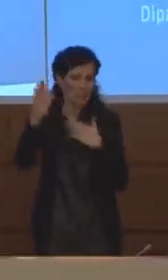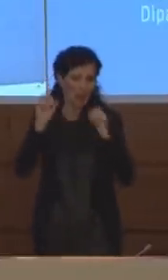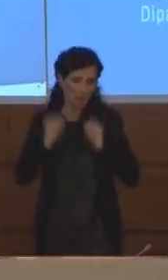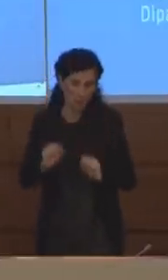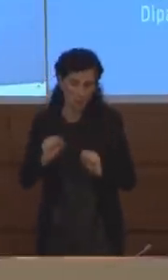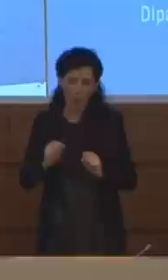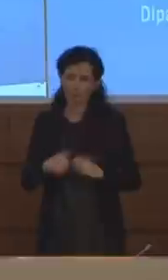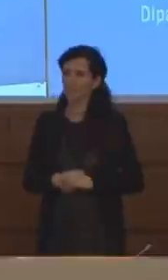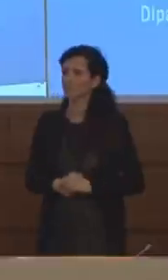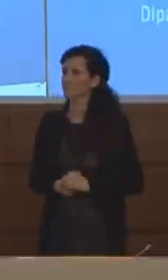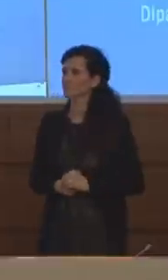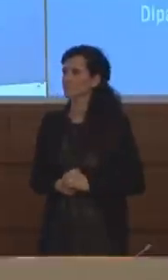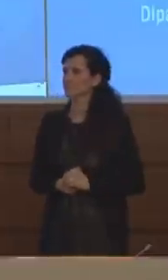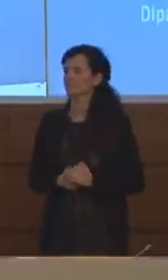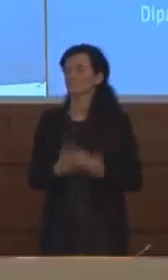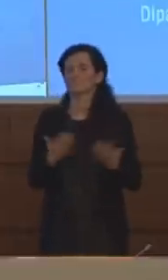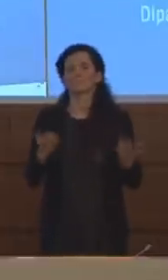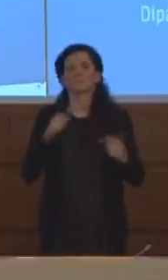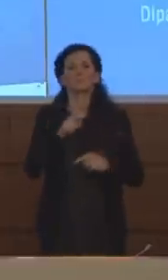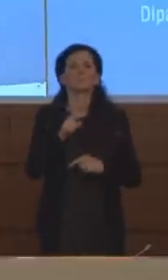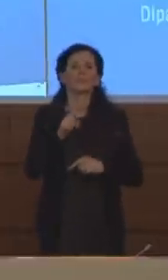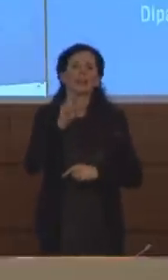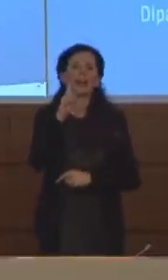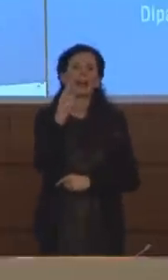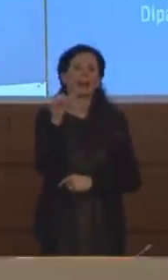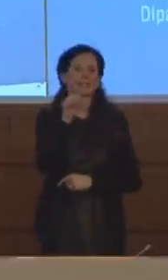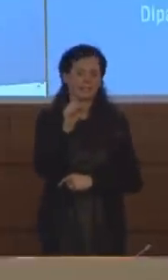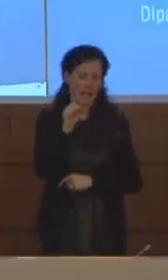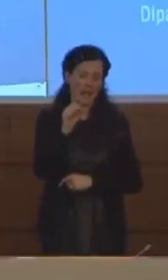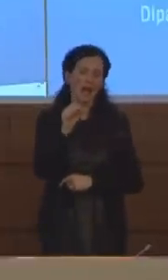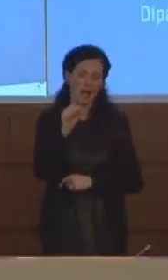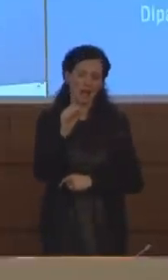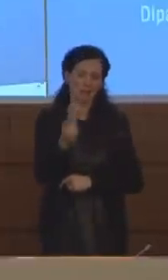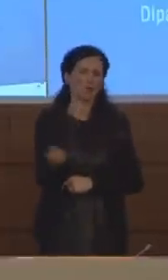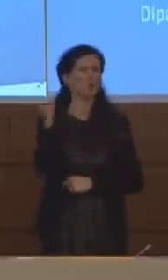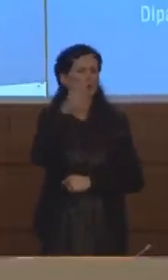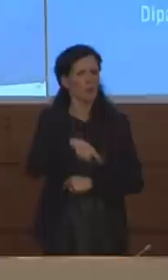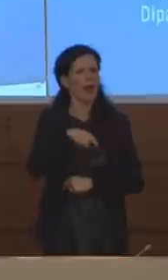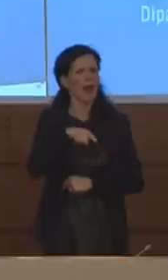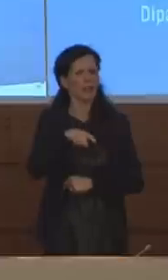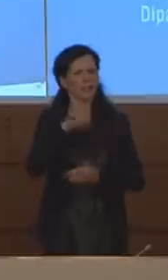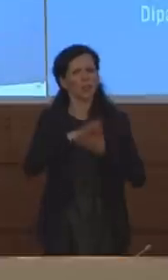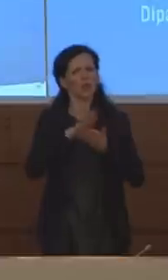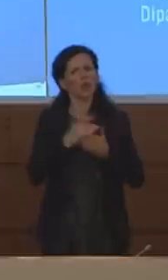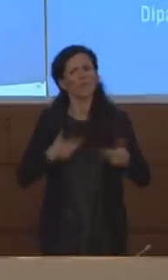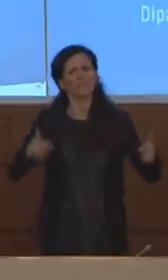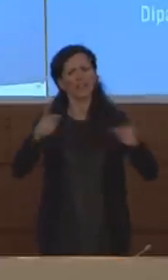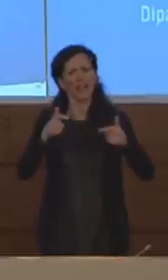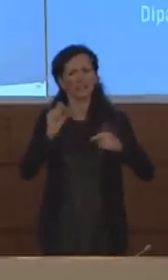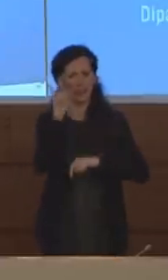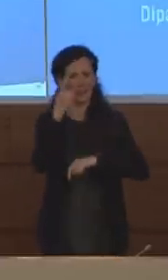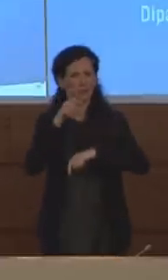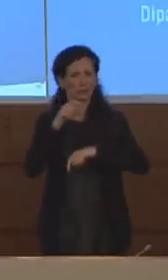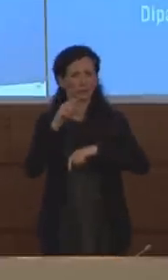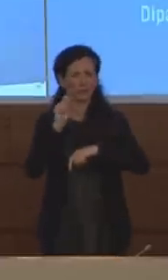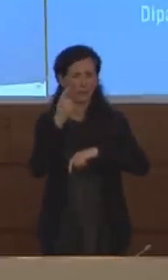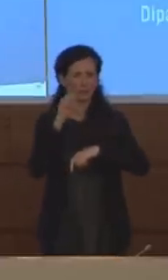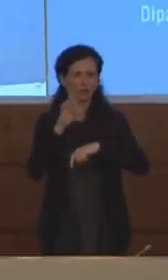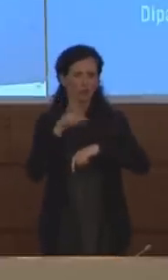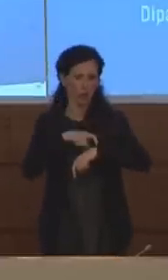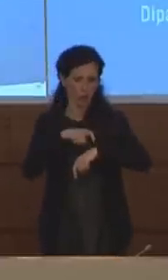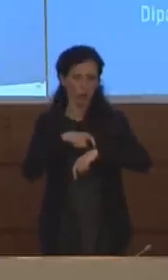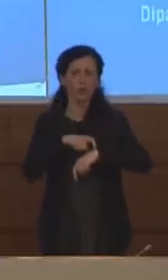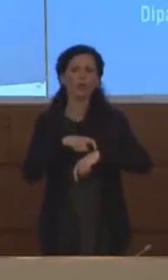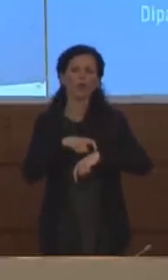ballo il tema delle risse a poi magari lo affronteremo domani anche in maniera più dettagliata nella conferenza c'erano occasione per farlo anche per precisare